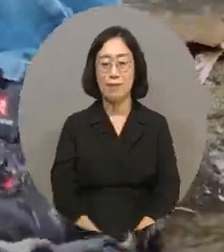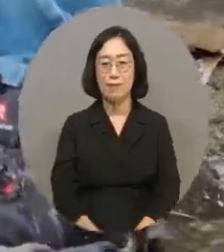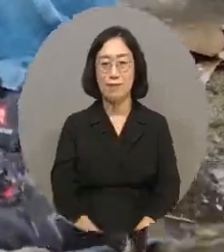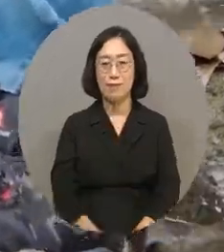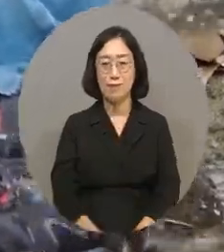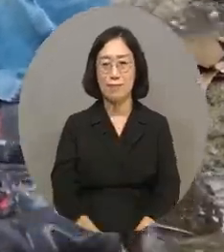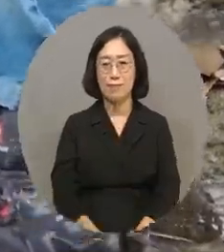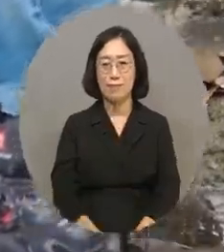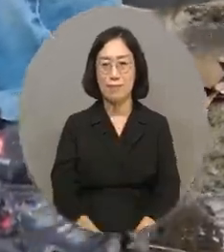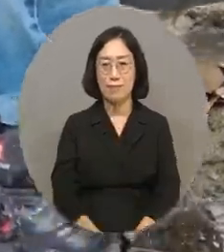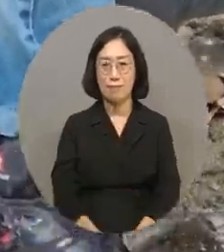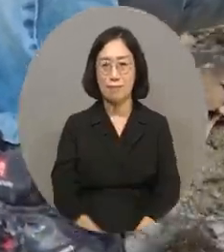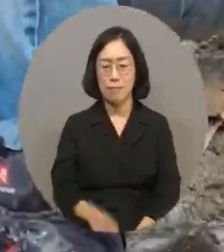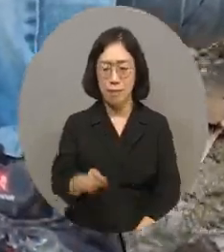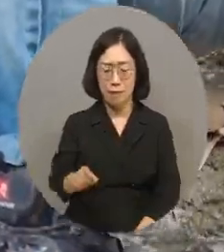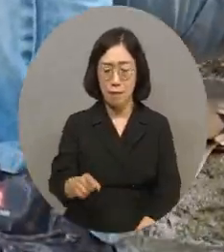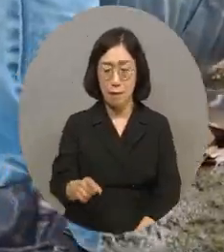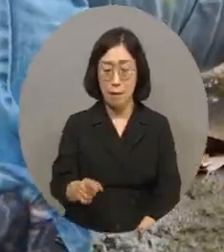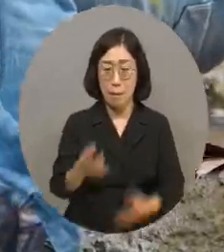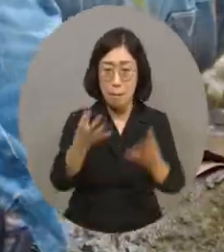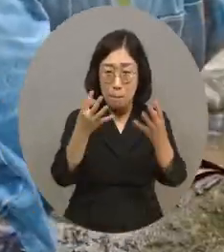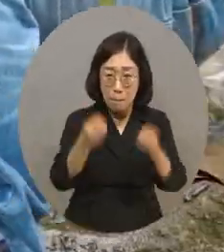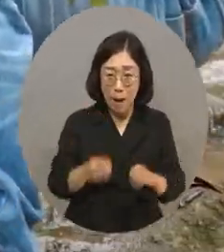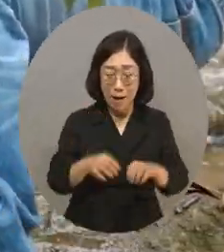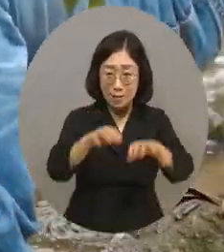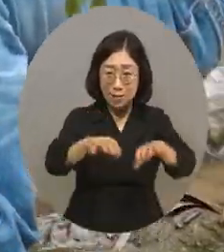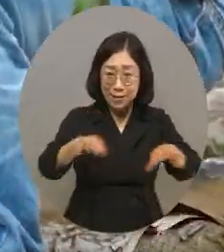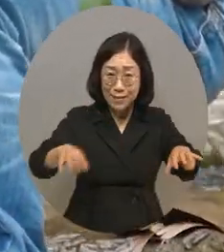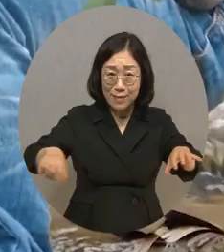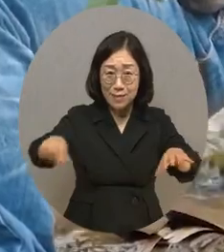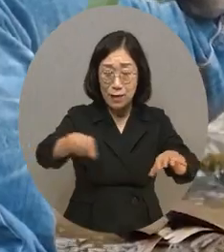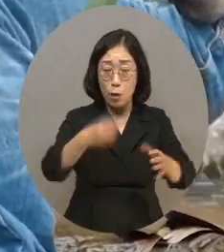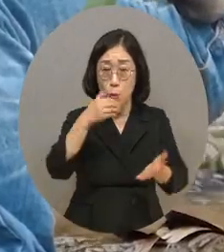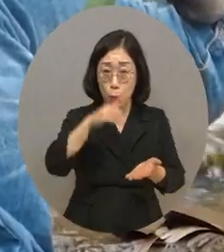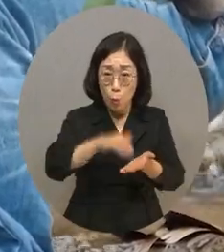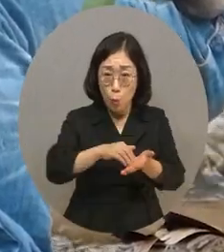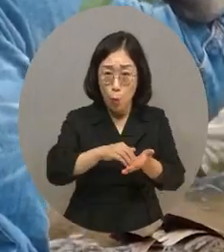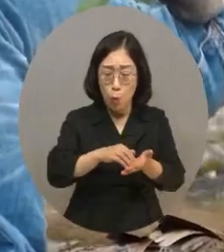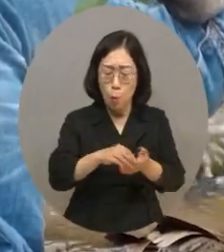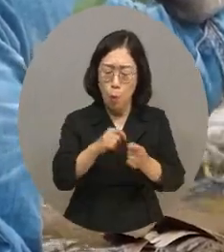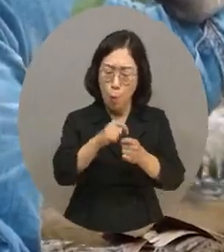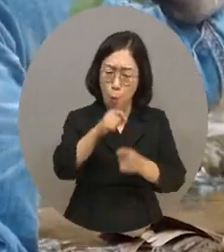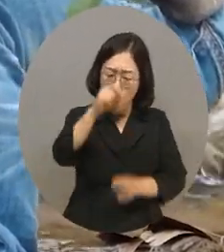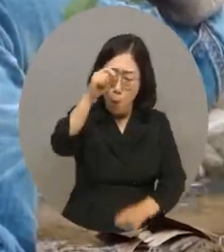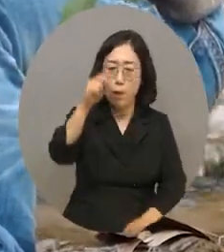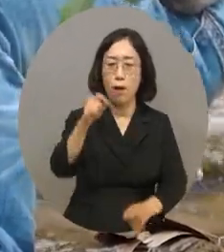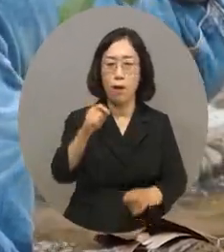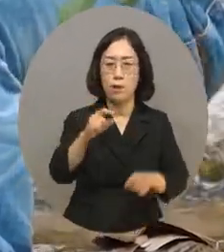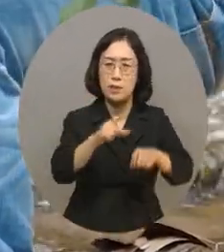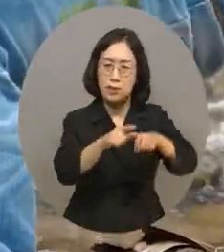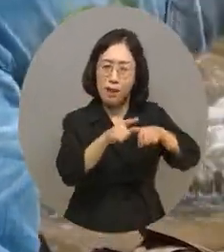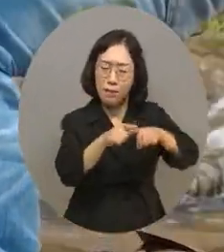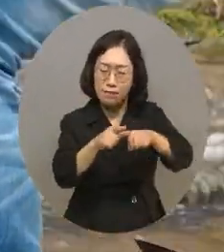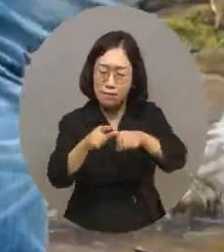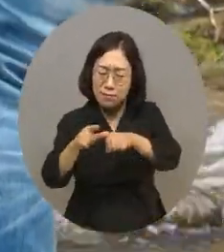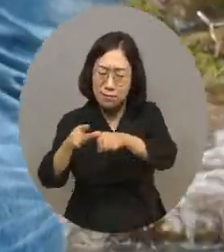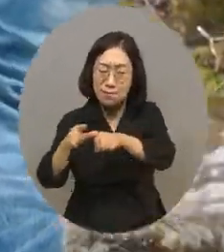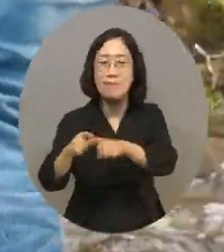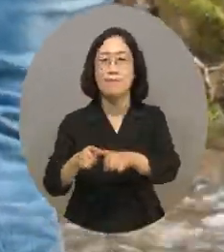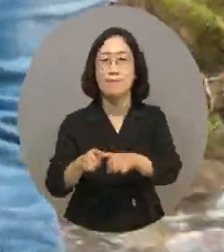발에 차이는 만큼으로 의 세월은 가늠할 수 없는 시간을 축적하고